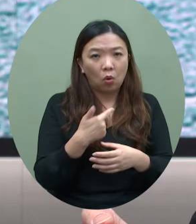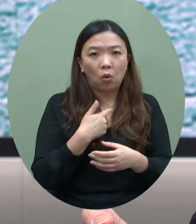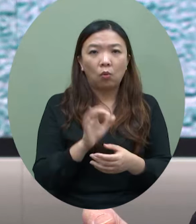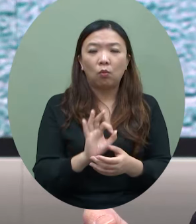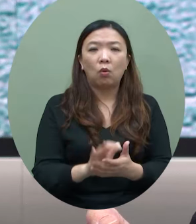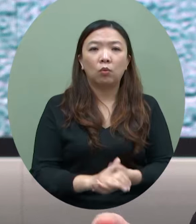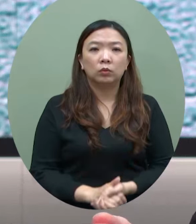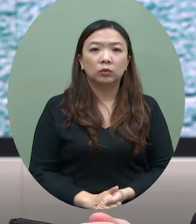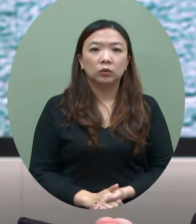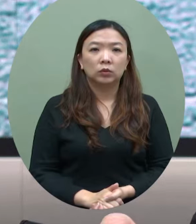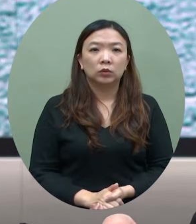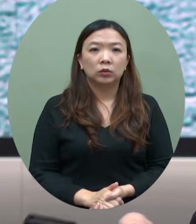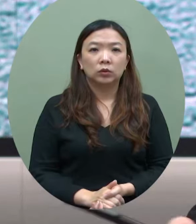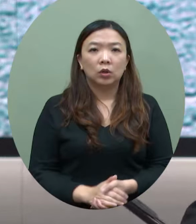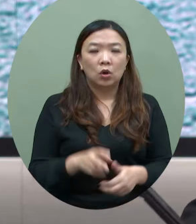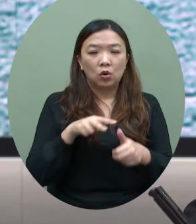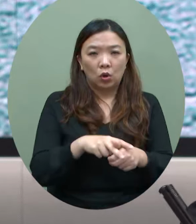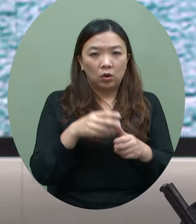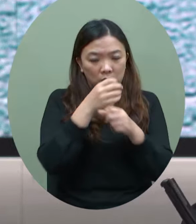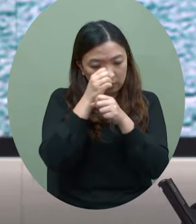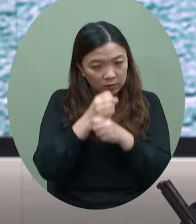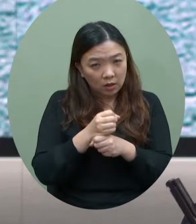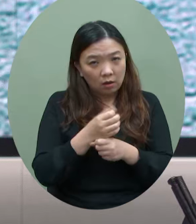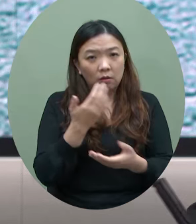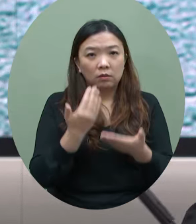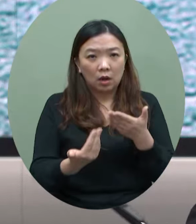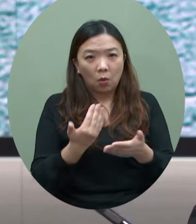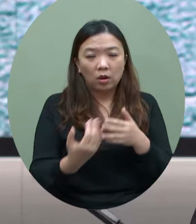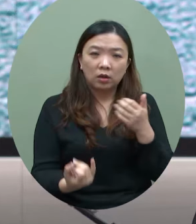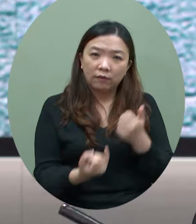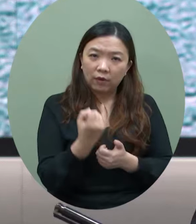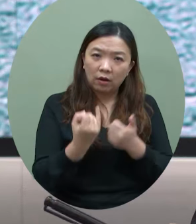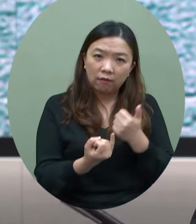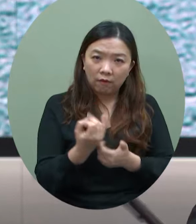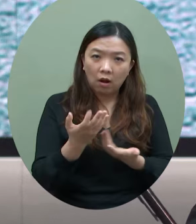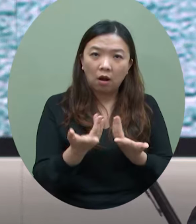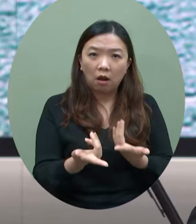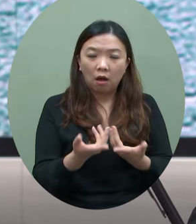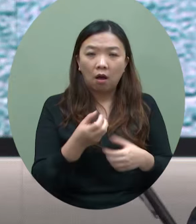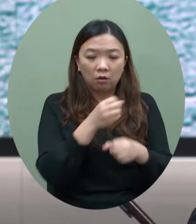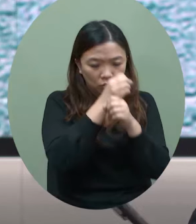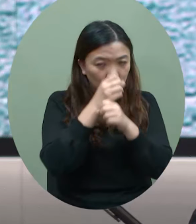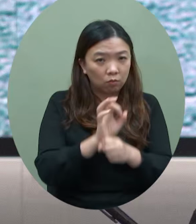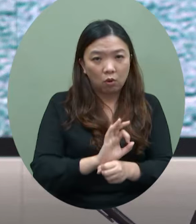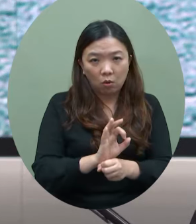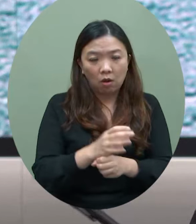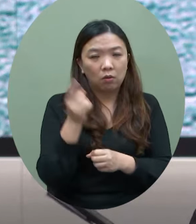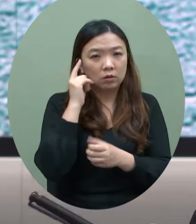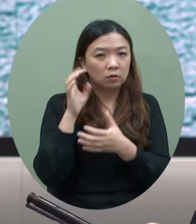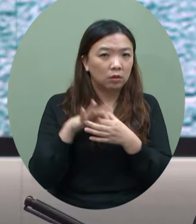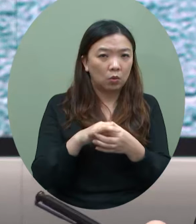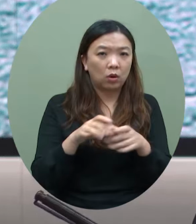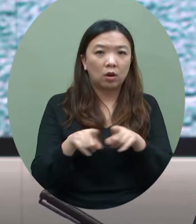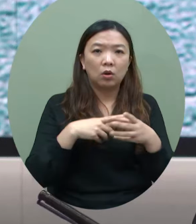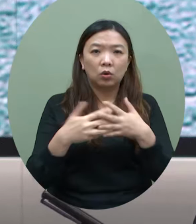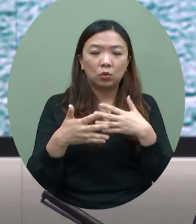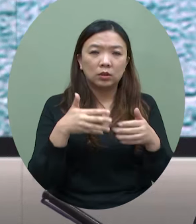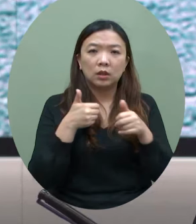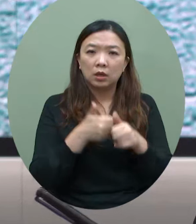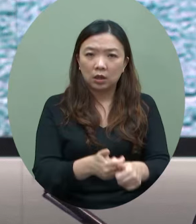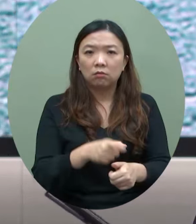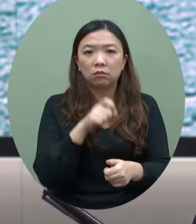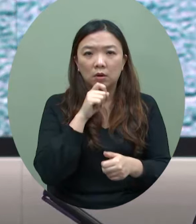強制檢測或者係佢如果係犯法嘅話。佢係冇做嘅話咧，我知道相關嘅同事都會有跟進，